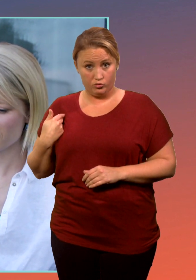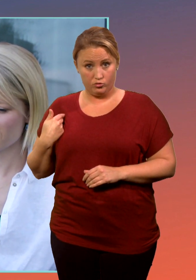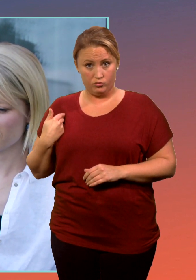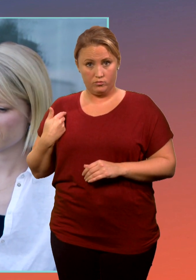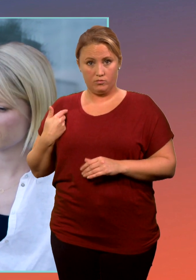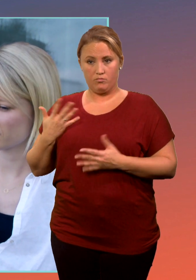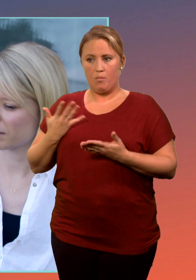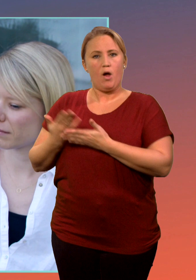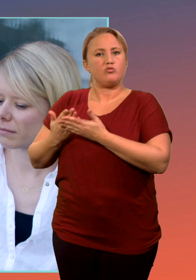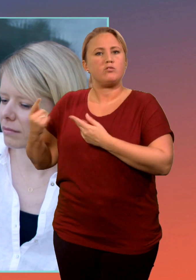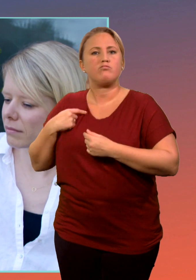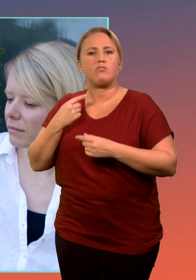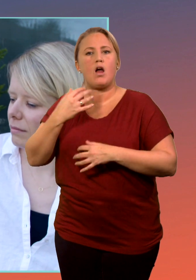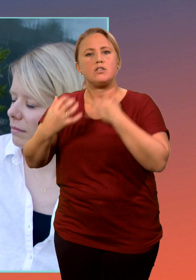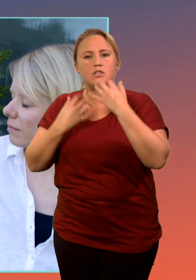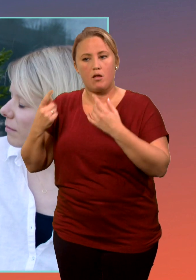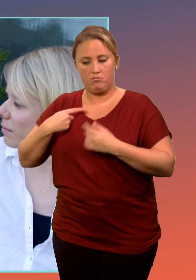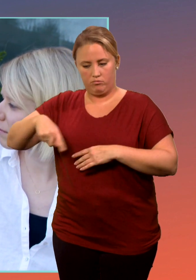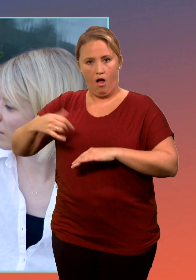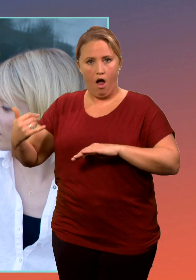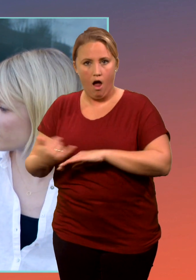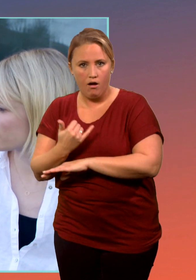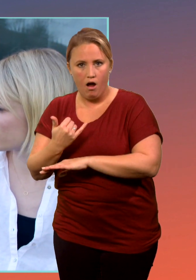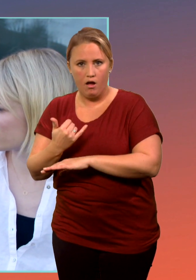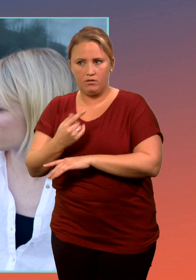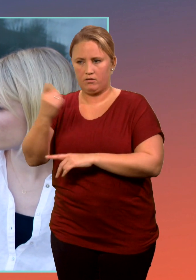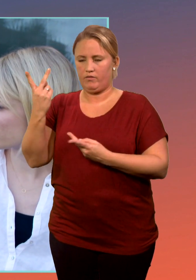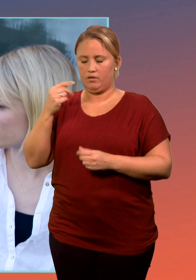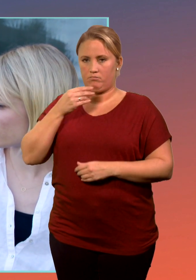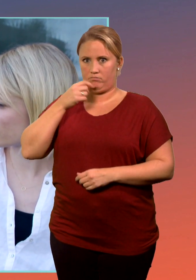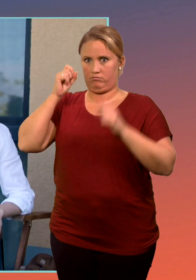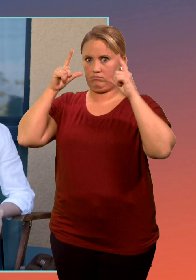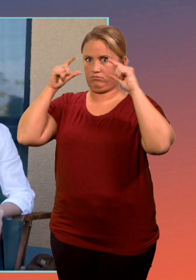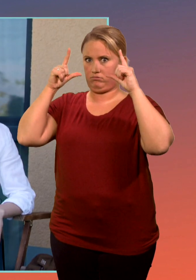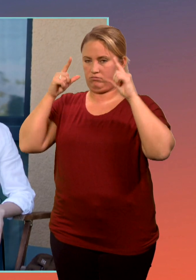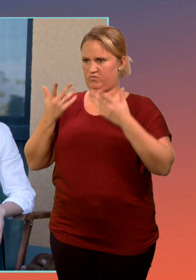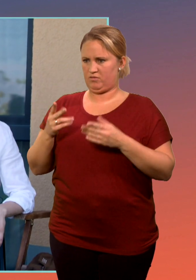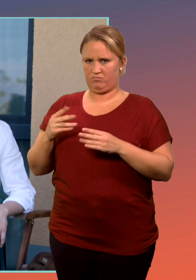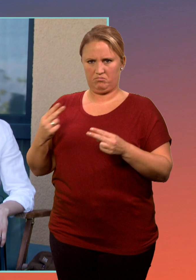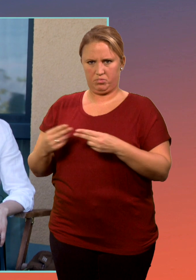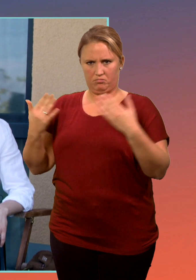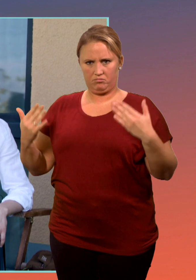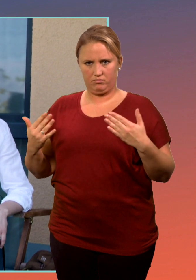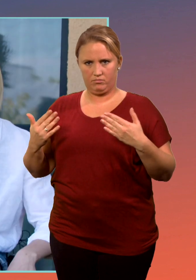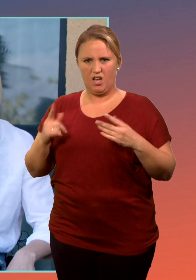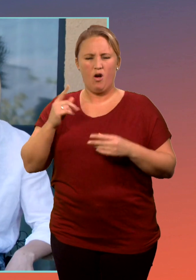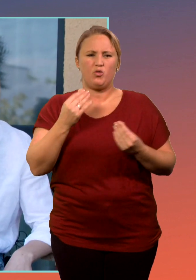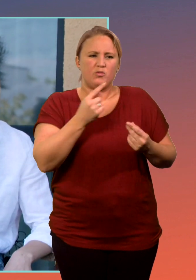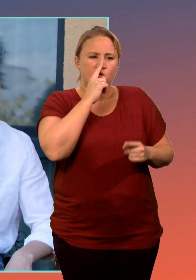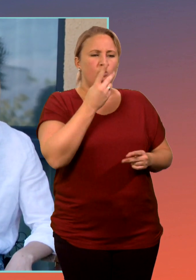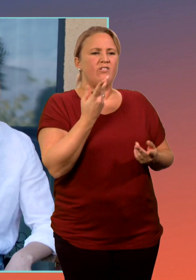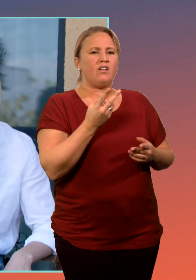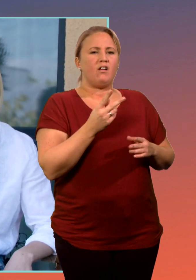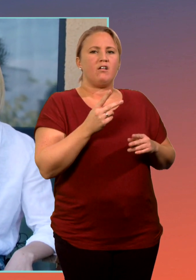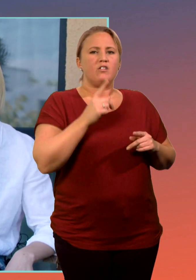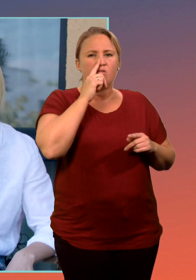im Gespräch auch irgendwie erzählen, dass wir heiraten oder so, ist es immer das blanke Entsetzen irgendwie. Ja, oder auch so eine gespielte Freude. Wenn wir auf einer